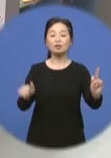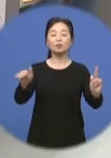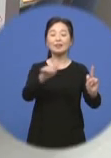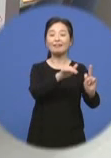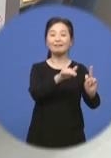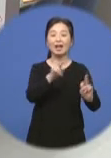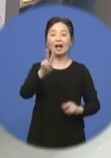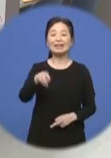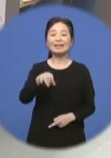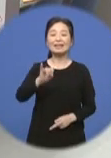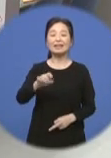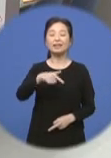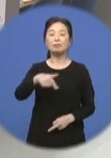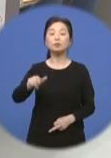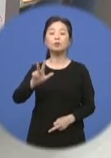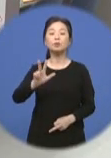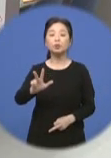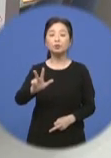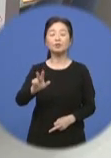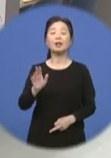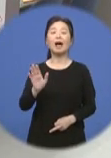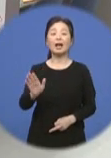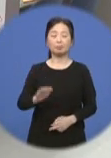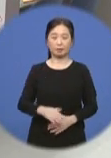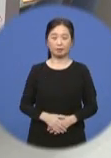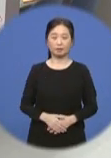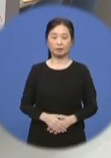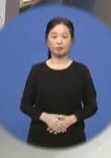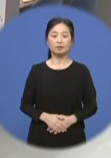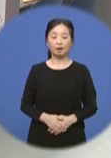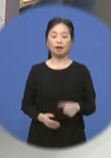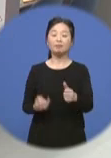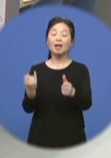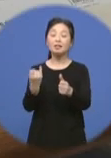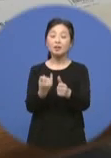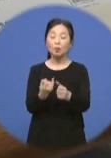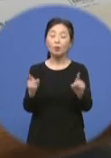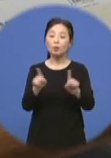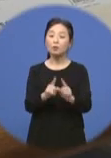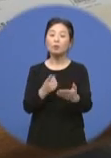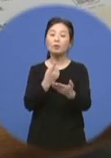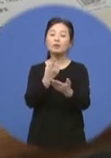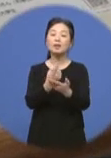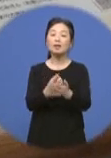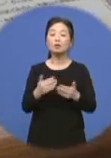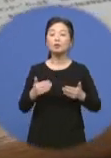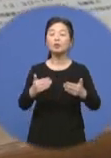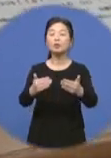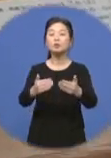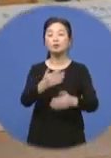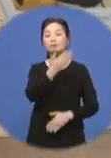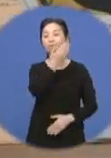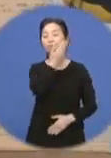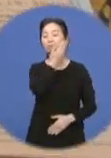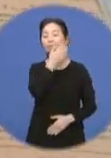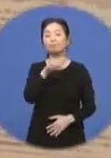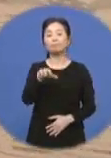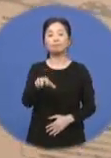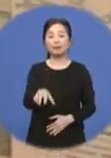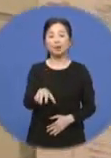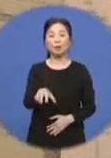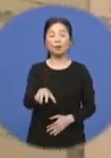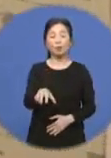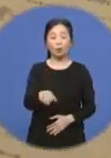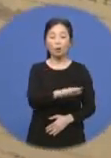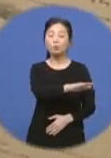があります。男女共同参画を推進するための拠点施設で、フロアには自